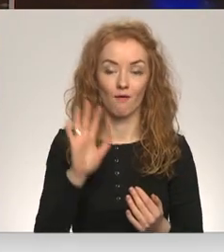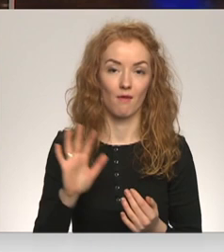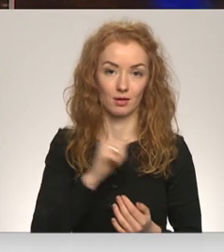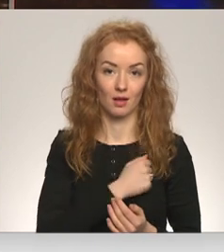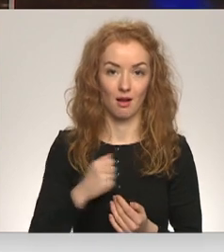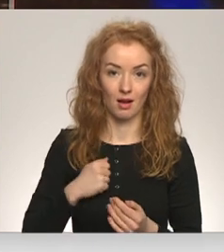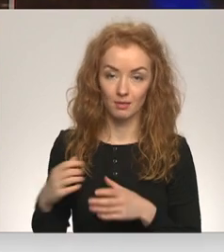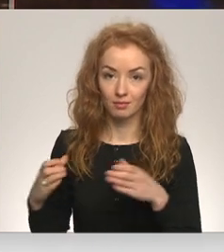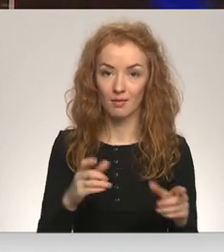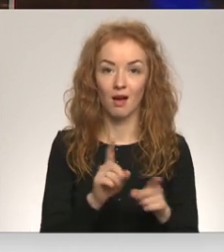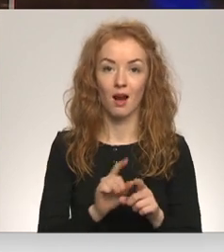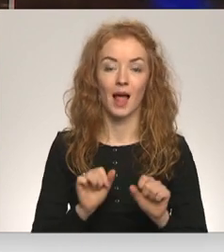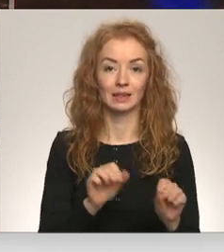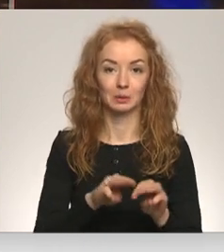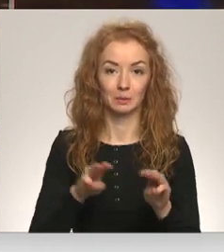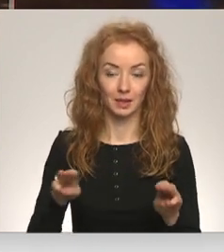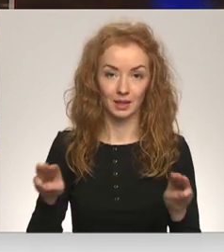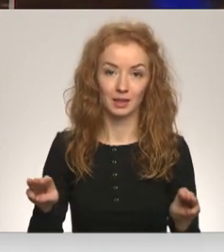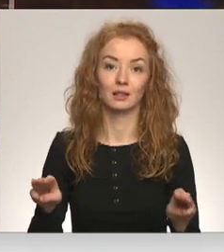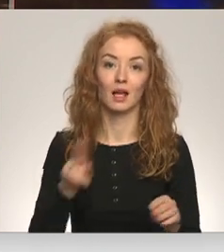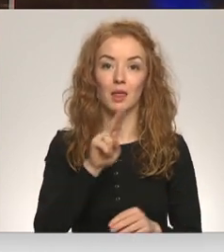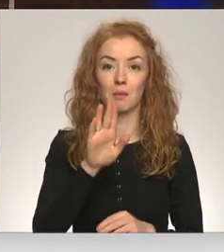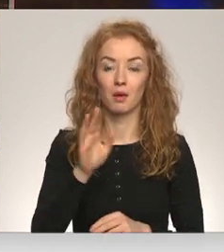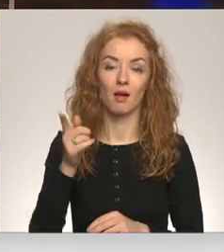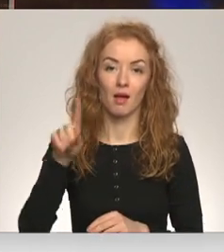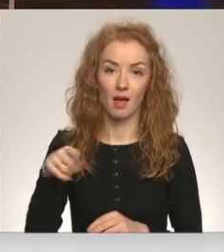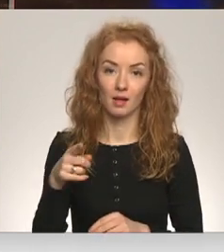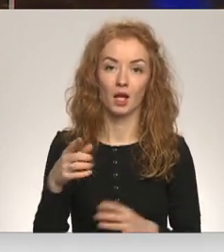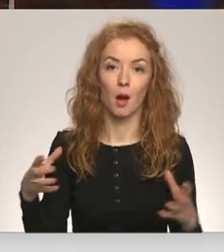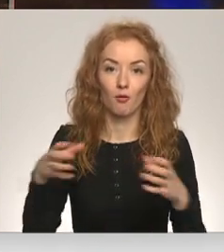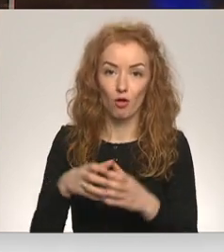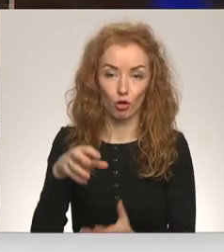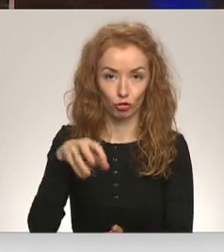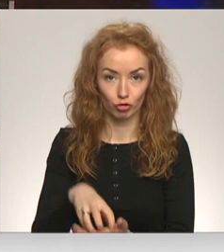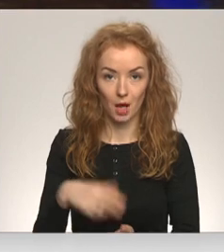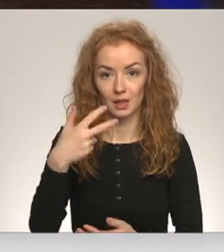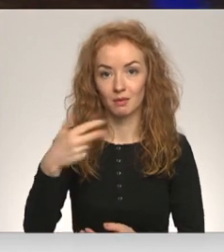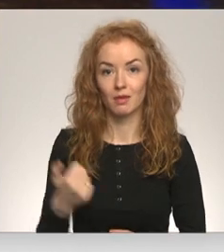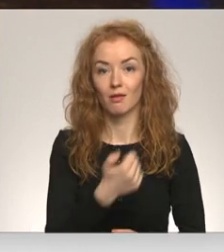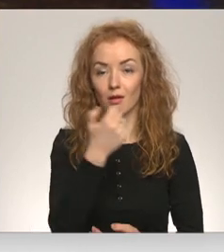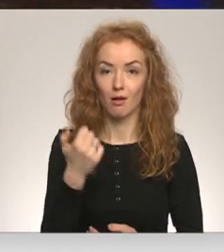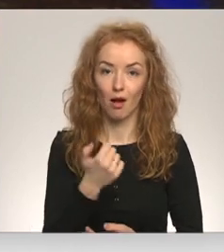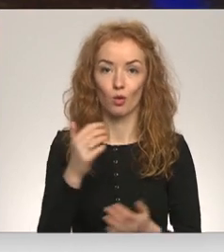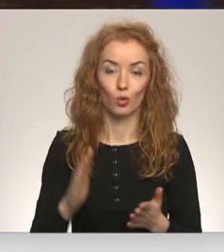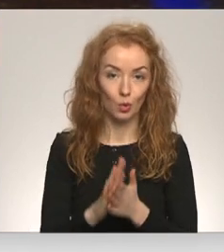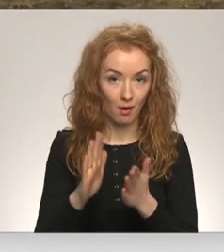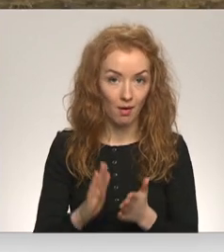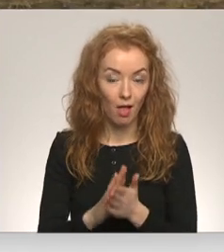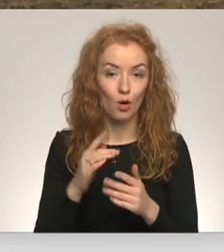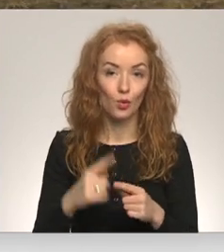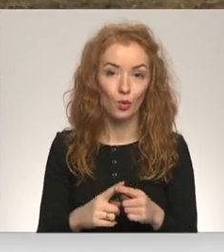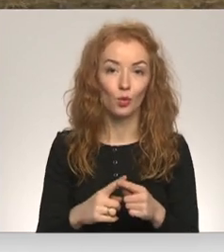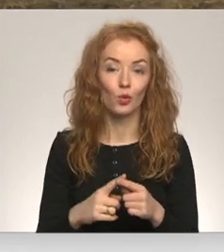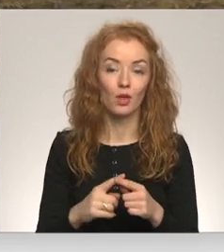un aizsardzības ministrijas vadībai atzīmēta NBS apvienotā štāba 30 gadu pastāvēšanas gaddiena. Līdz